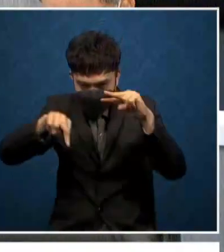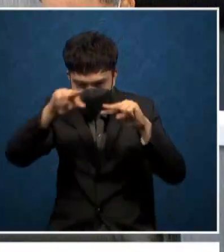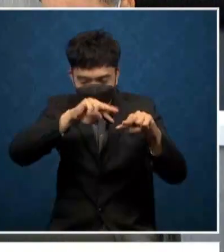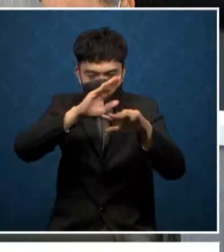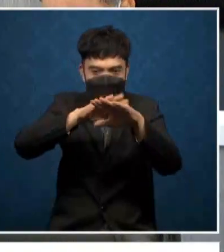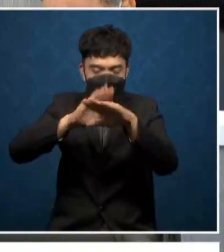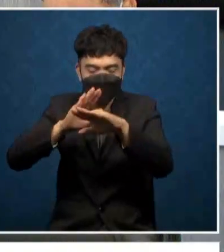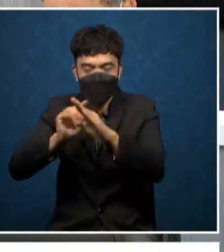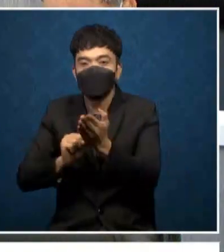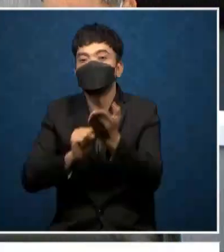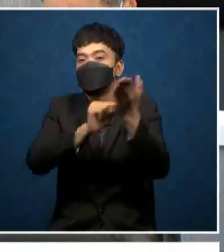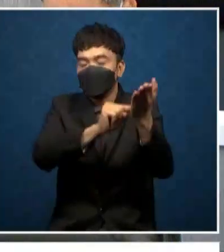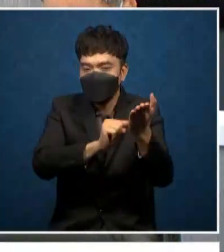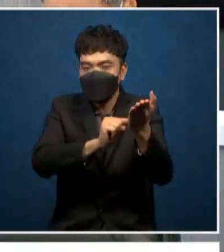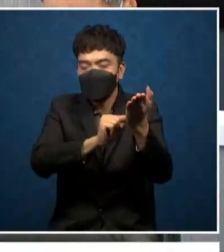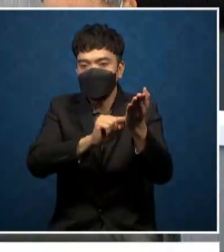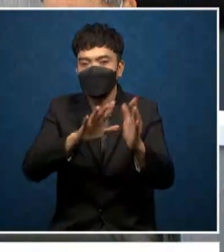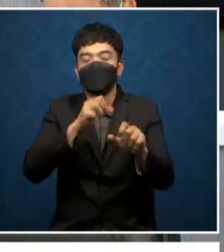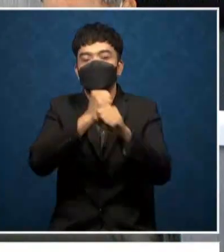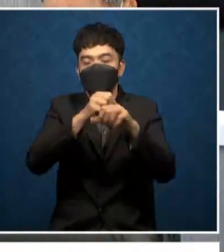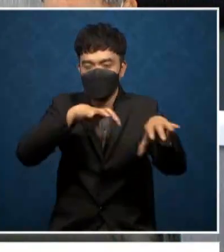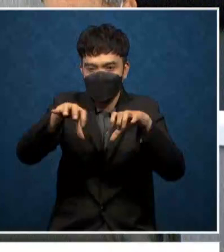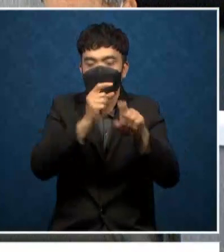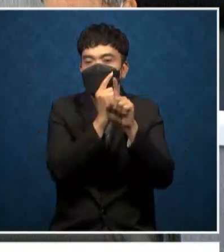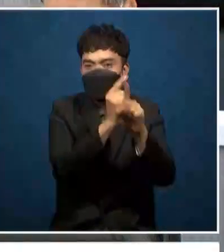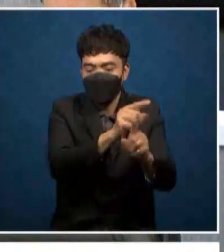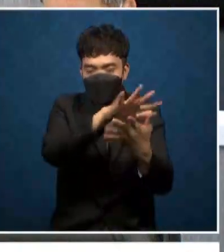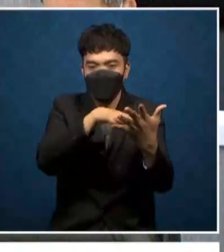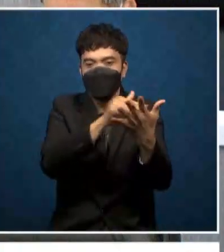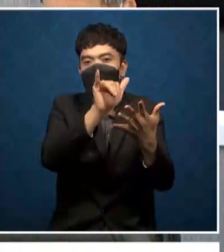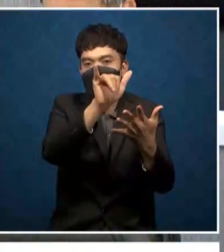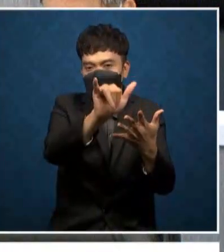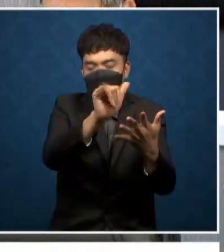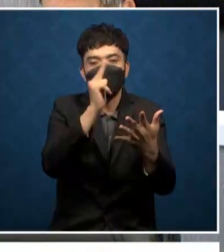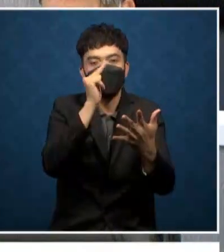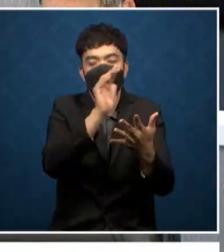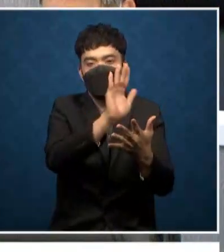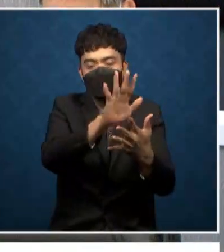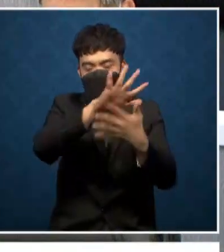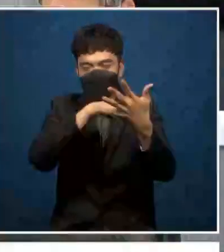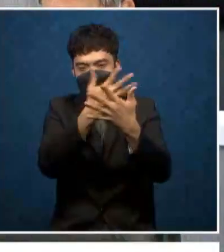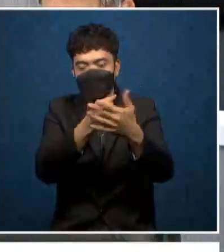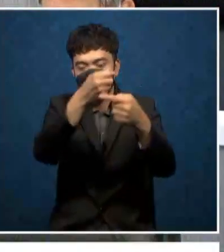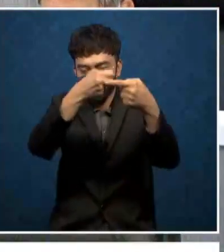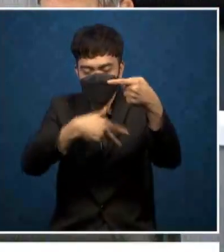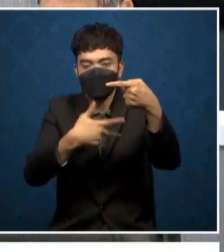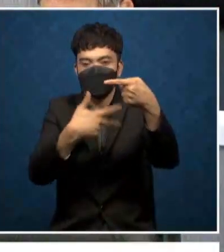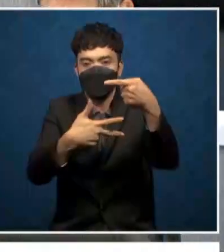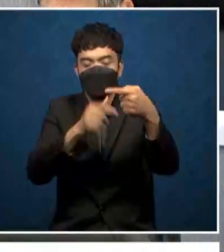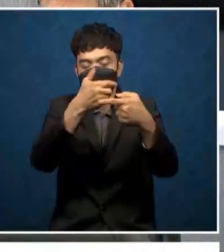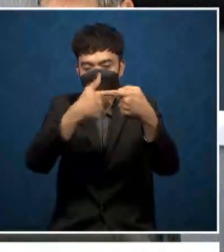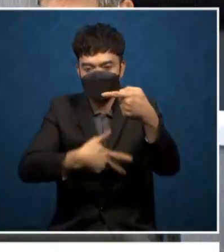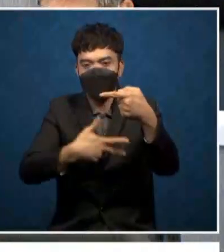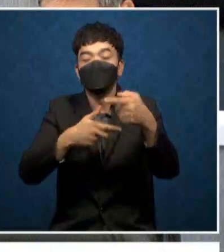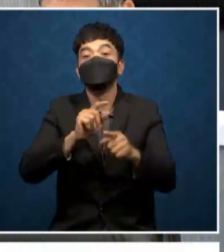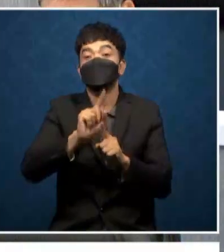และเร่งรัฐการ km. M. ตามผลที่ส แลชาติใครแหล่คื